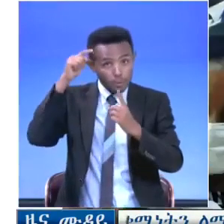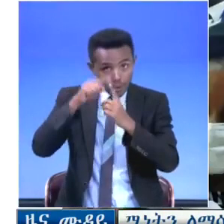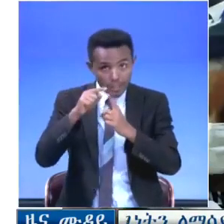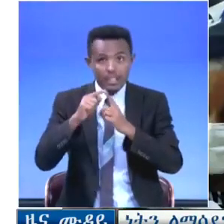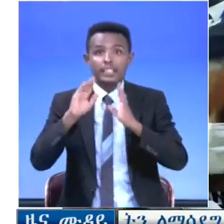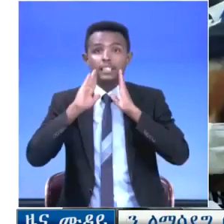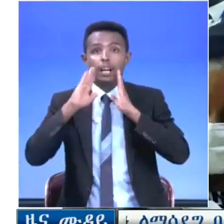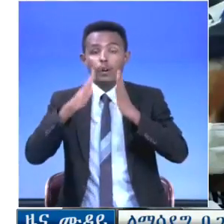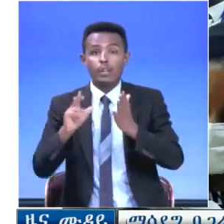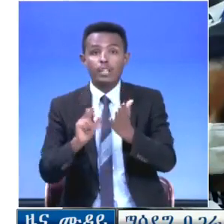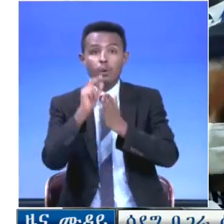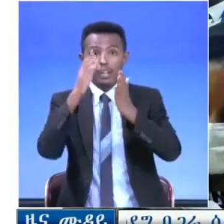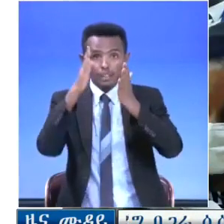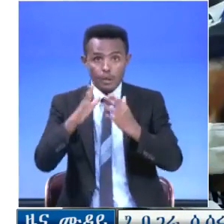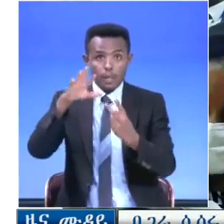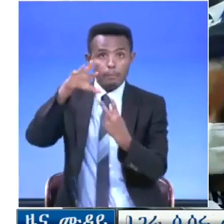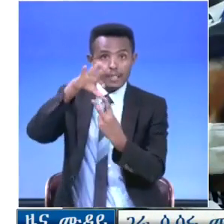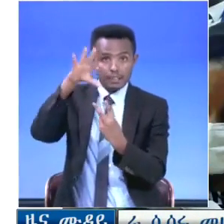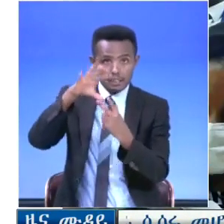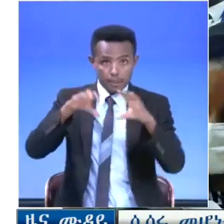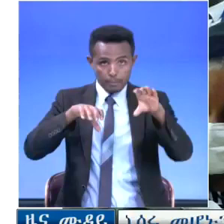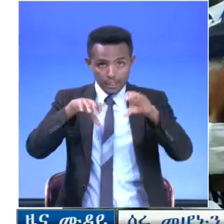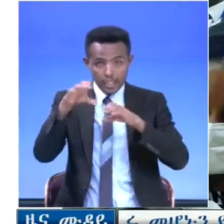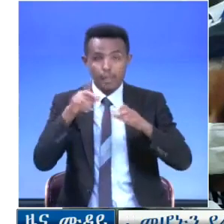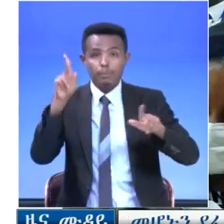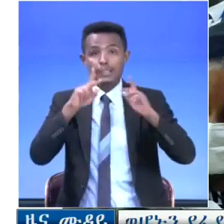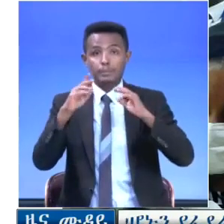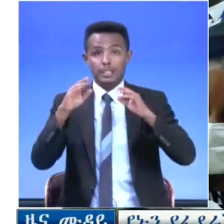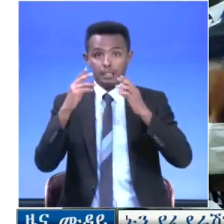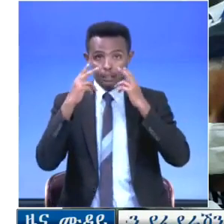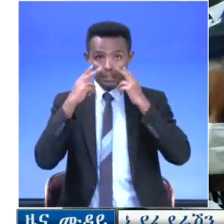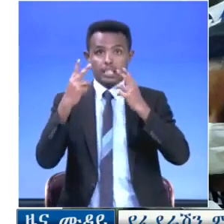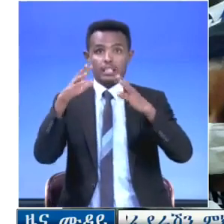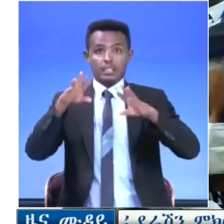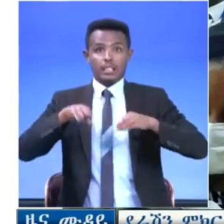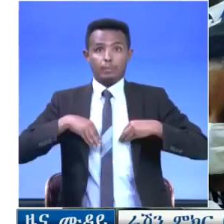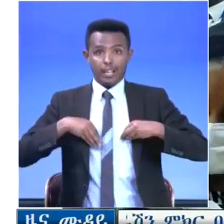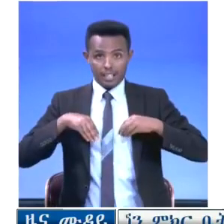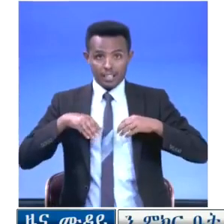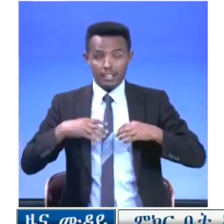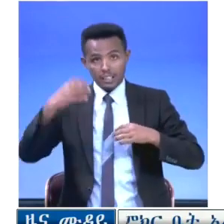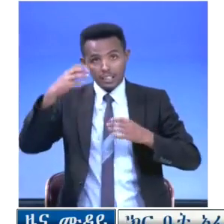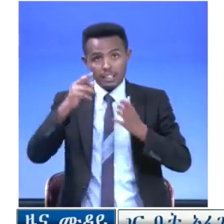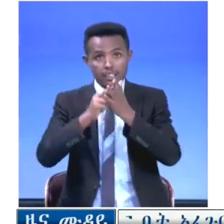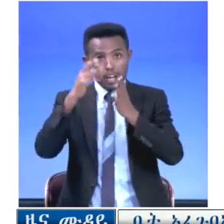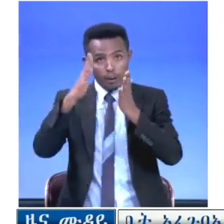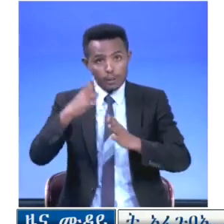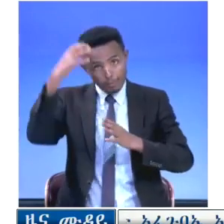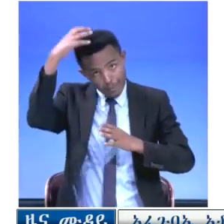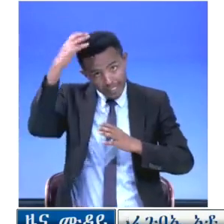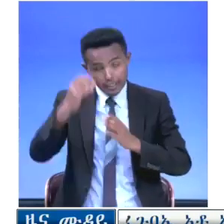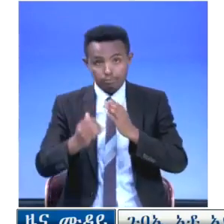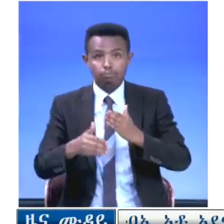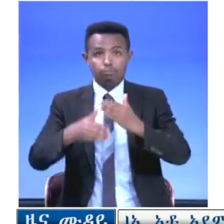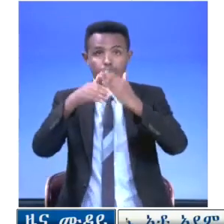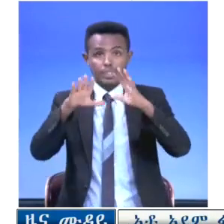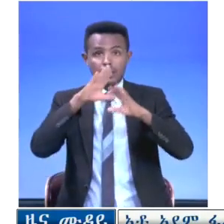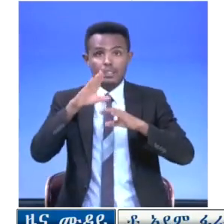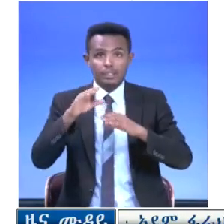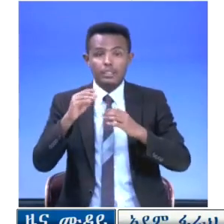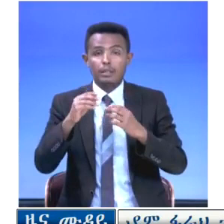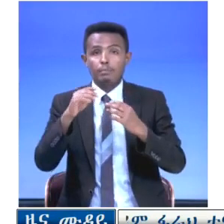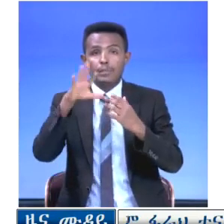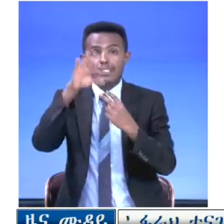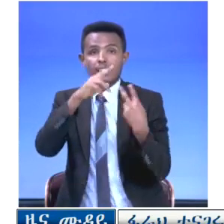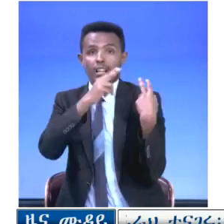ሰላማዊና ዲሞክራሲያዊ ምርጫ በማካሄድ በህዝብ ዘንድ ተቀባይነት ያለው ህጋዊ መንግስት መገንባት መሆኑን የፓርቲው ጽህፈት ቤት የምርጫ ዘርፍ ኃላፊ